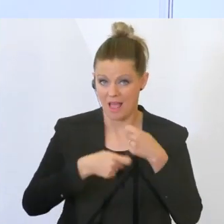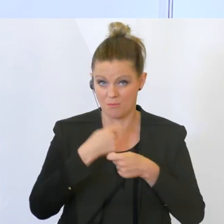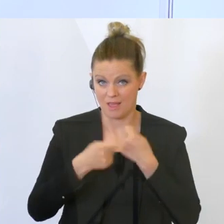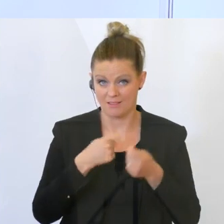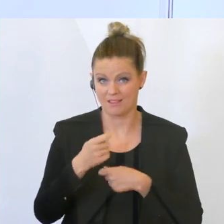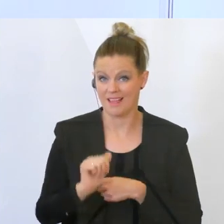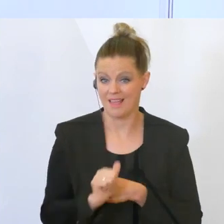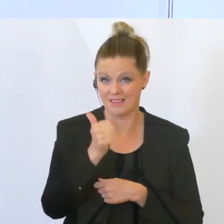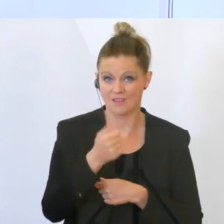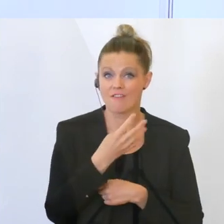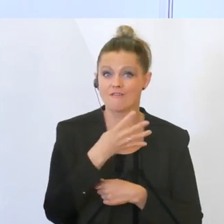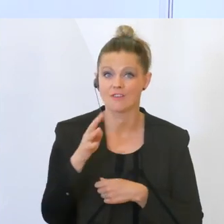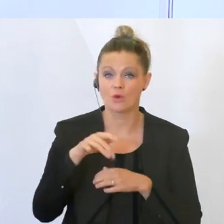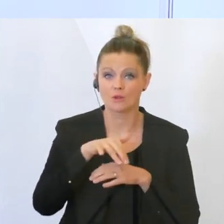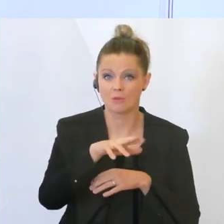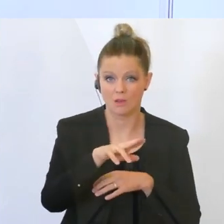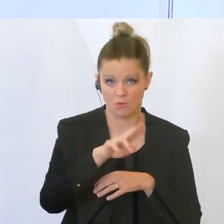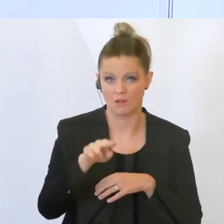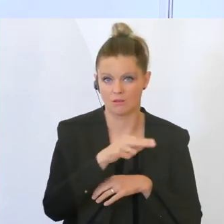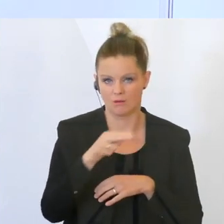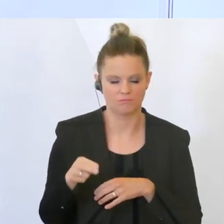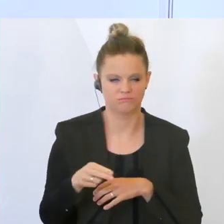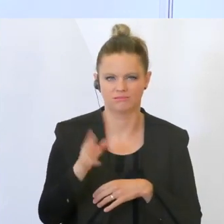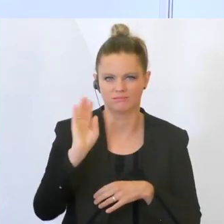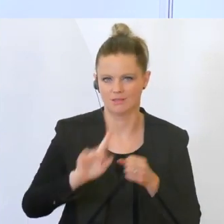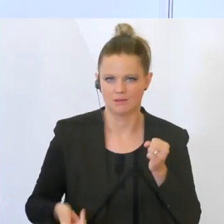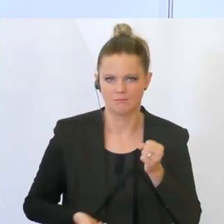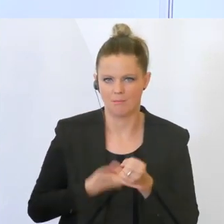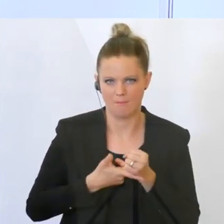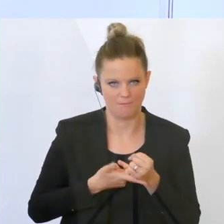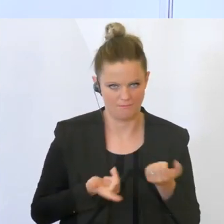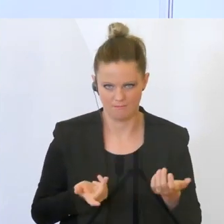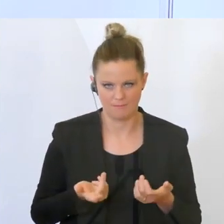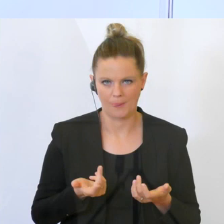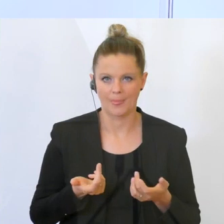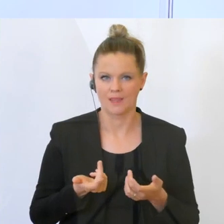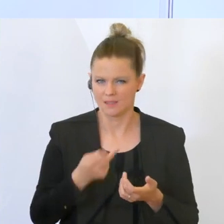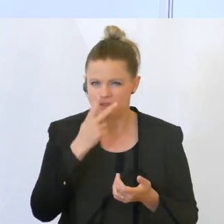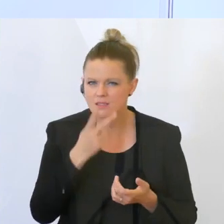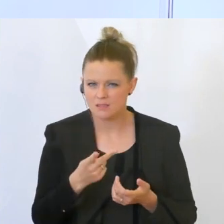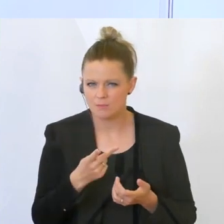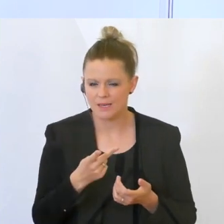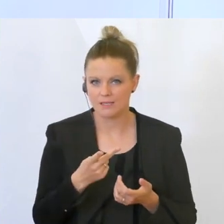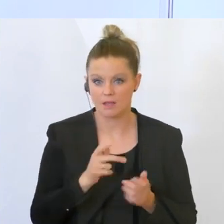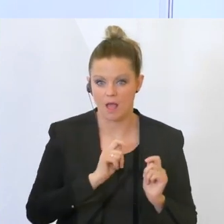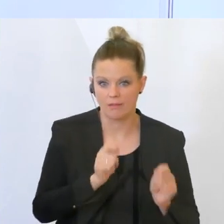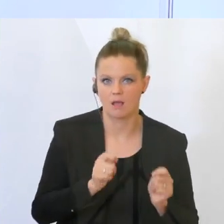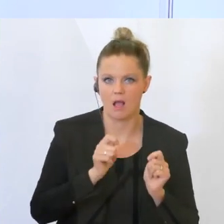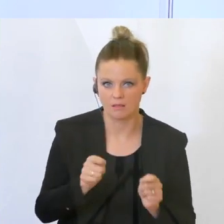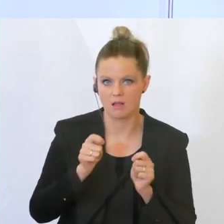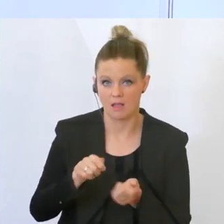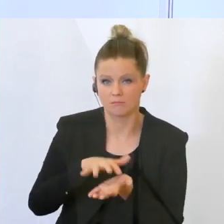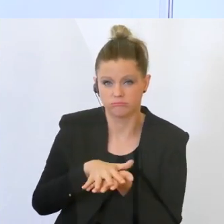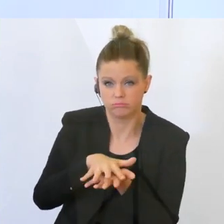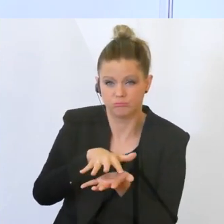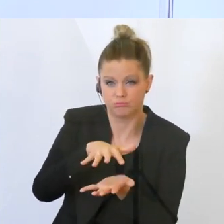Euro zur Verfügung steht. Der ist natürlich schon längst ausgeschöpft gewesen und wir haben sukzessive, als wir gesehen haben, dass immer mehr Anträge hereinkommen, dass